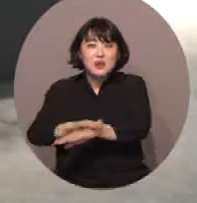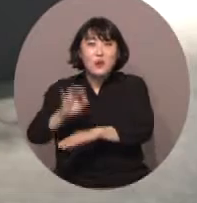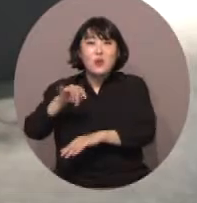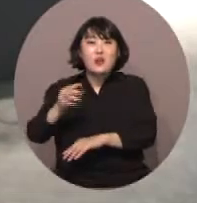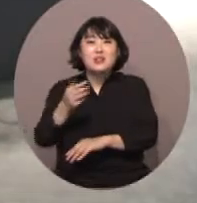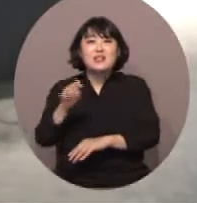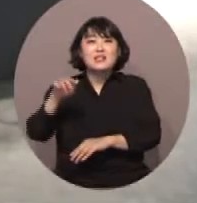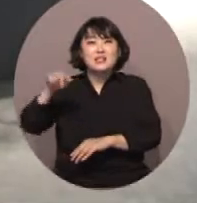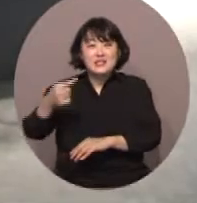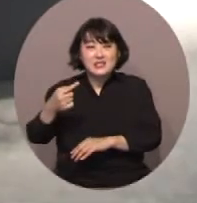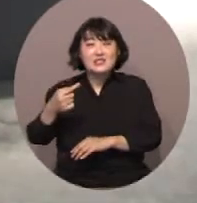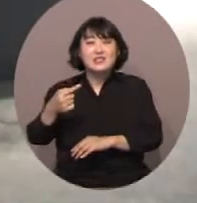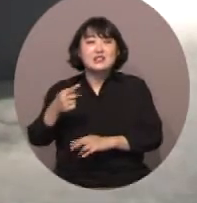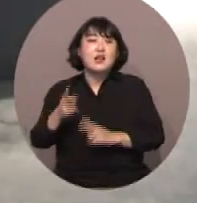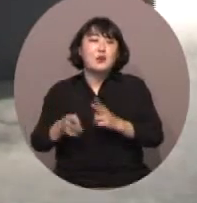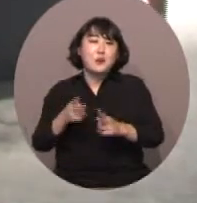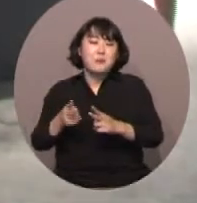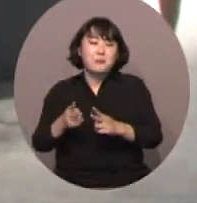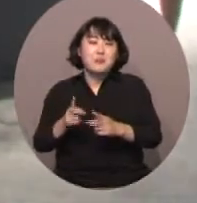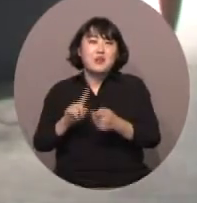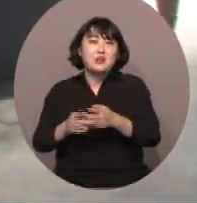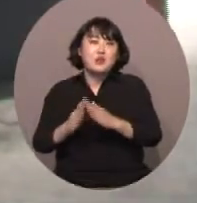구축 방안 등이 제시돼 씁니다